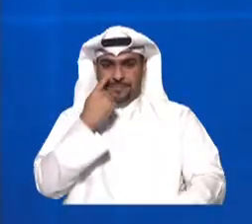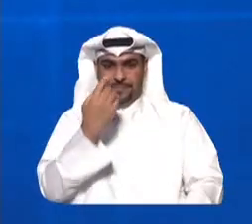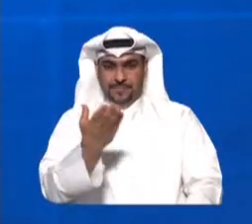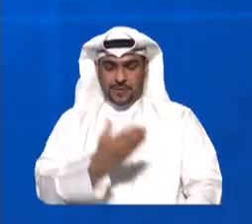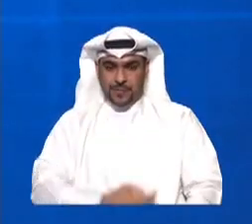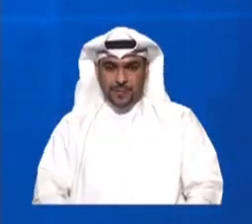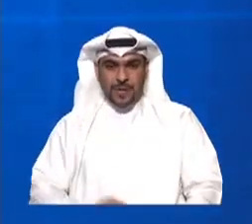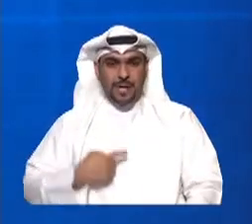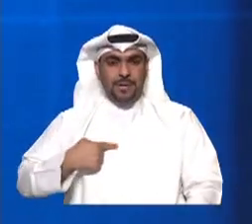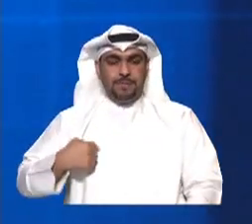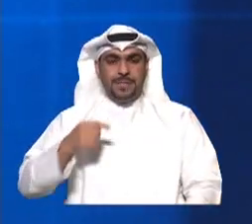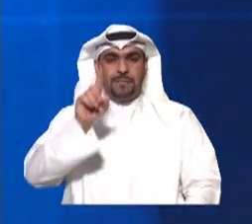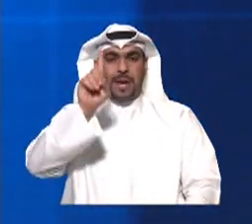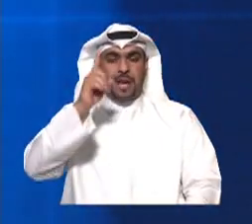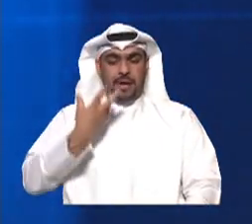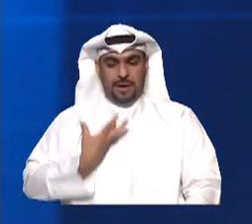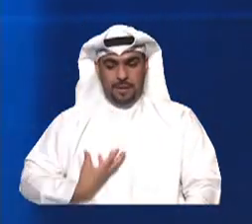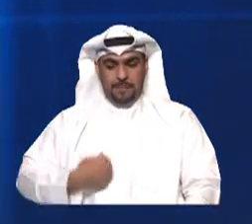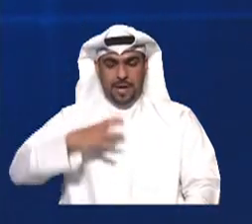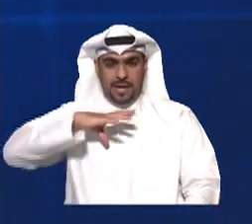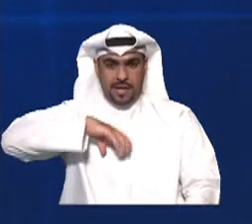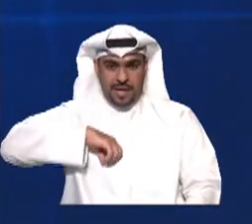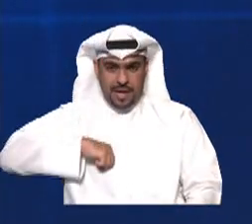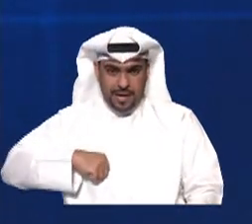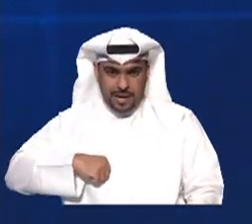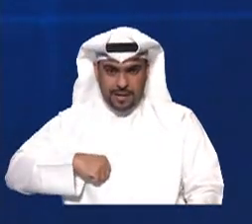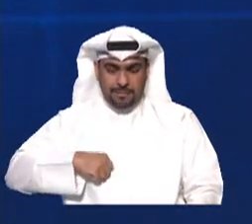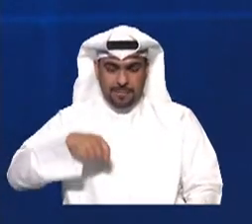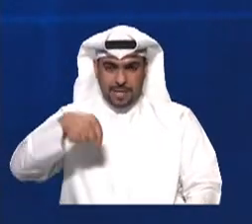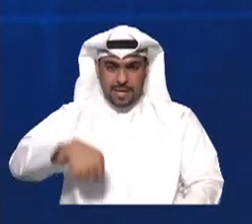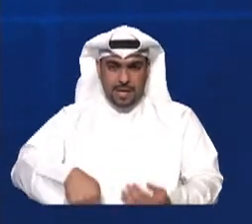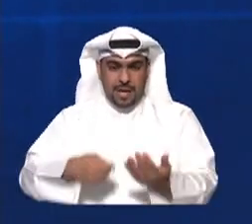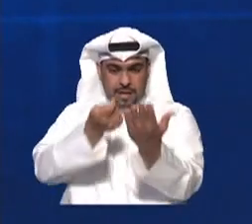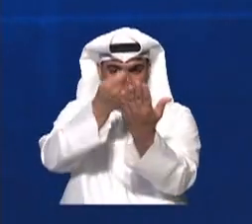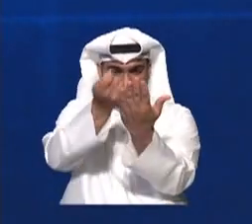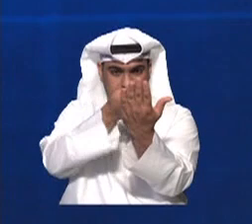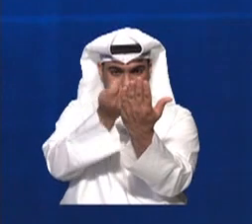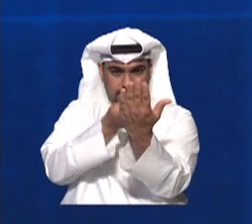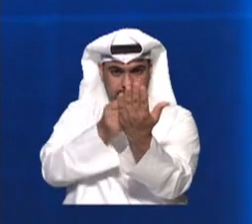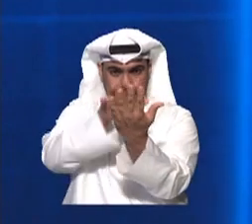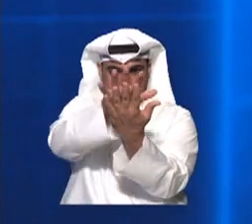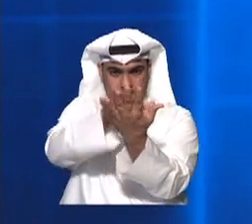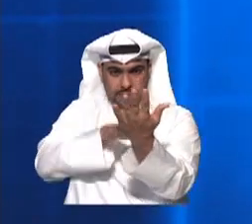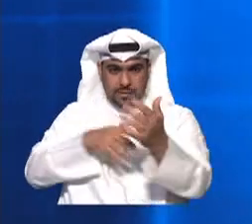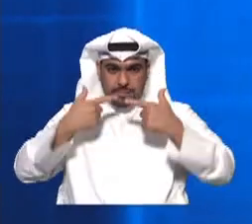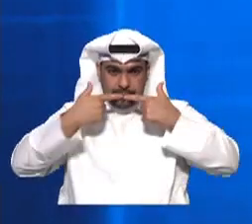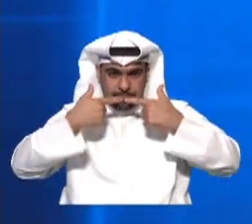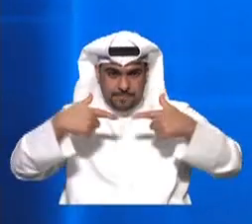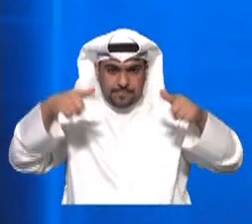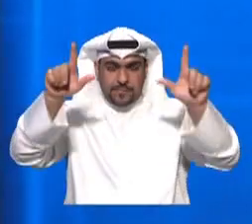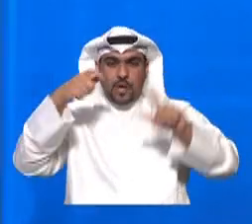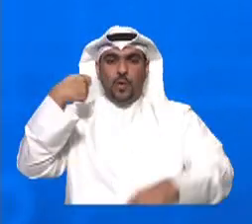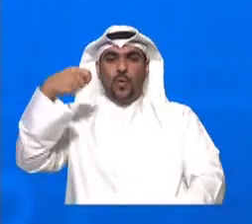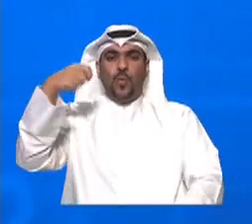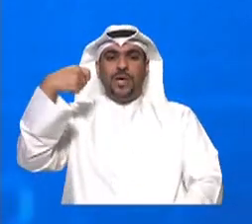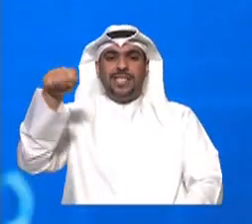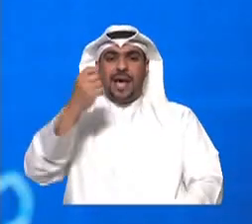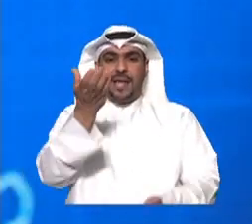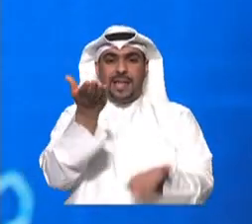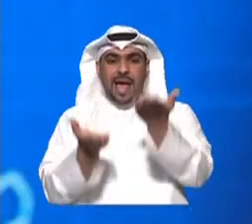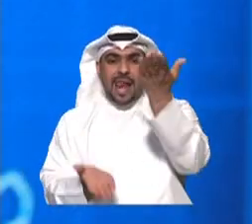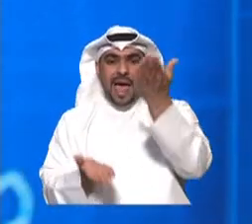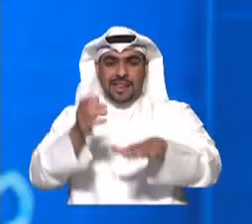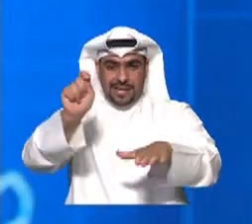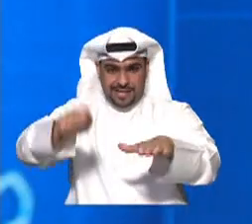بسم الله الرحمن الرحيم. بيان من وزارة العدل. الحمد لله رب العالمين، والصلاة والسلام على أشرف الأنبياء والمرسلين